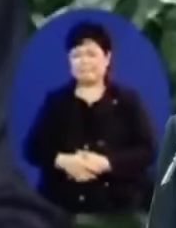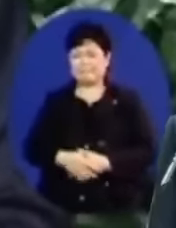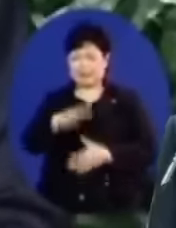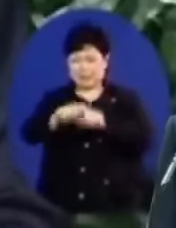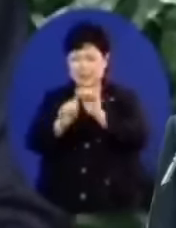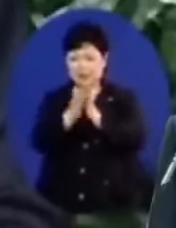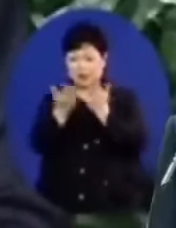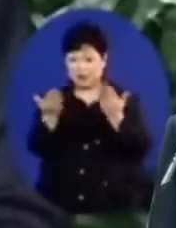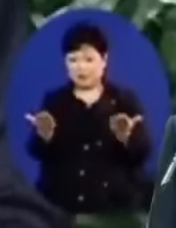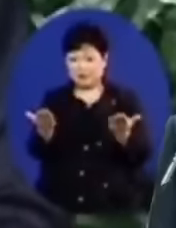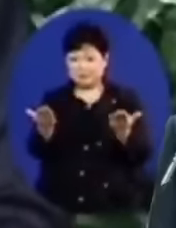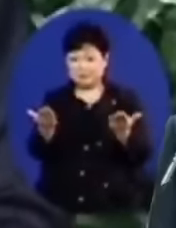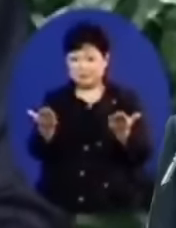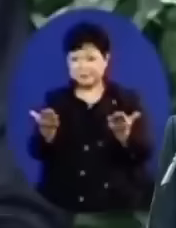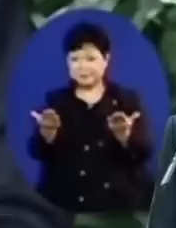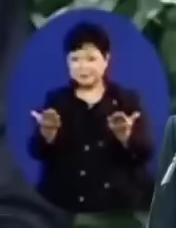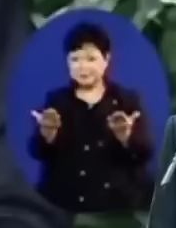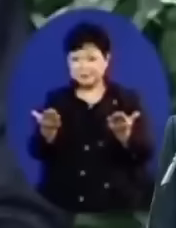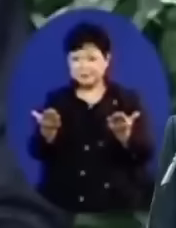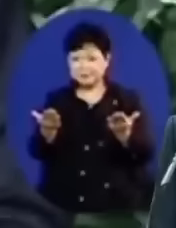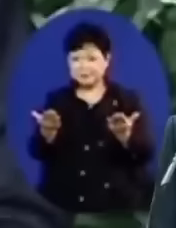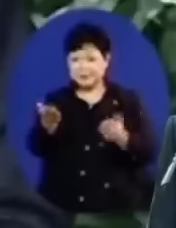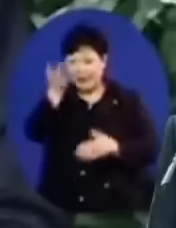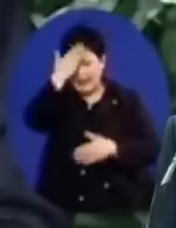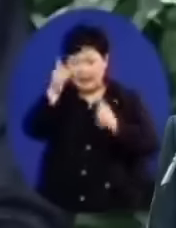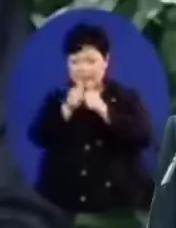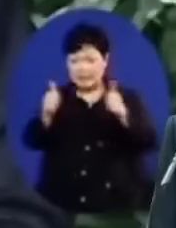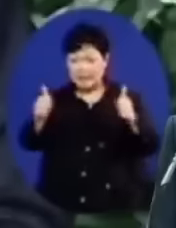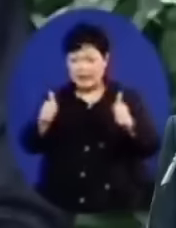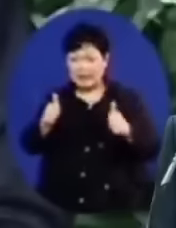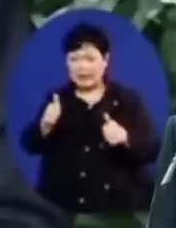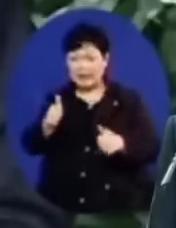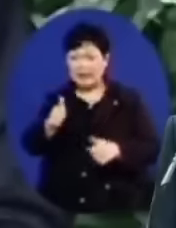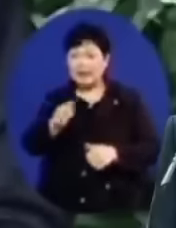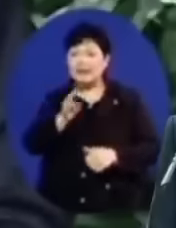성경에 엘리사의 예언을 듣고 왕의